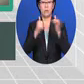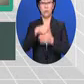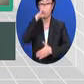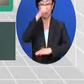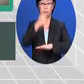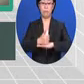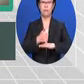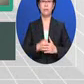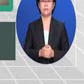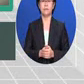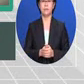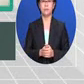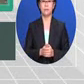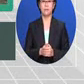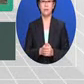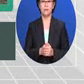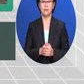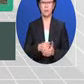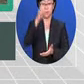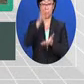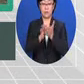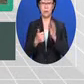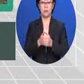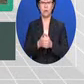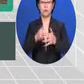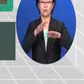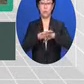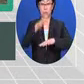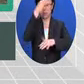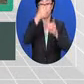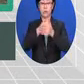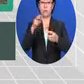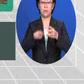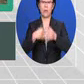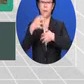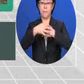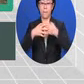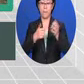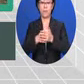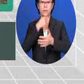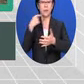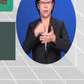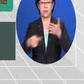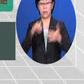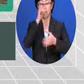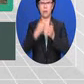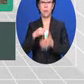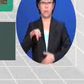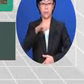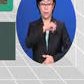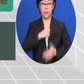좋은 호응을 얻고 있습니다. 천안시 농업기술센터는 배과원에 피해를 주는